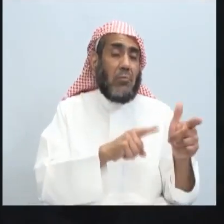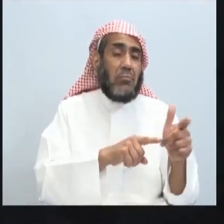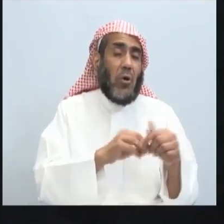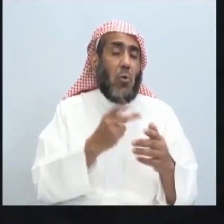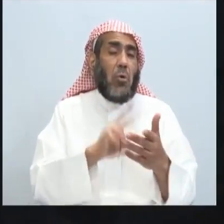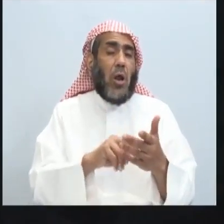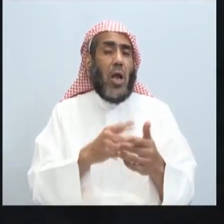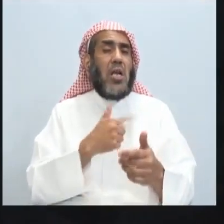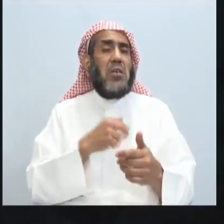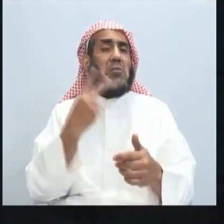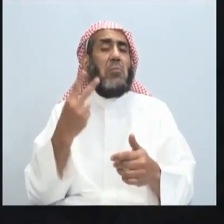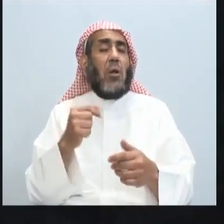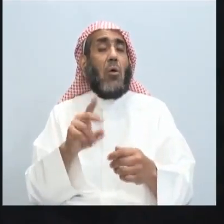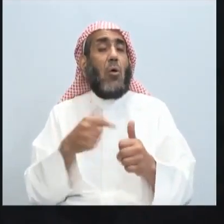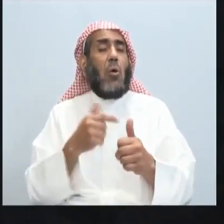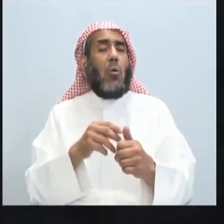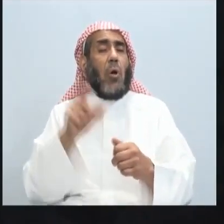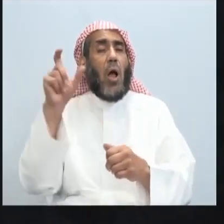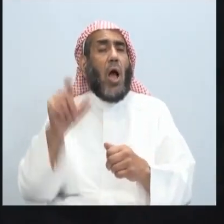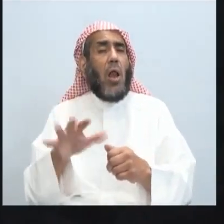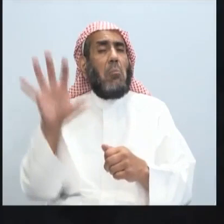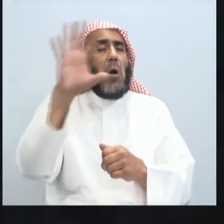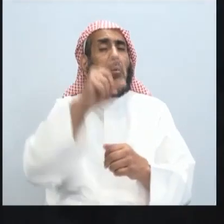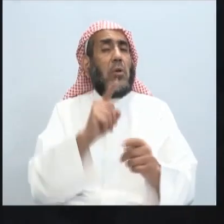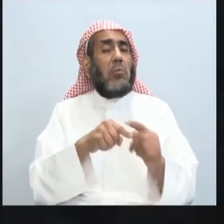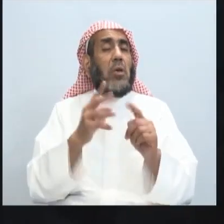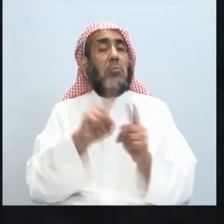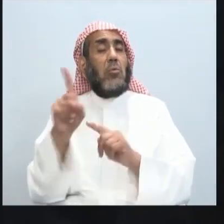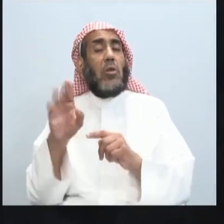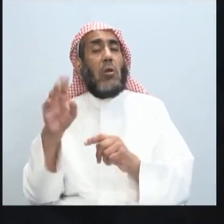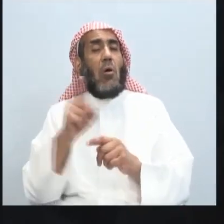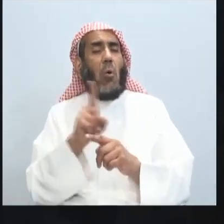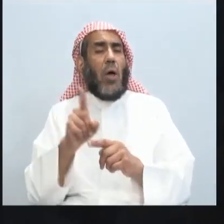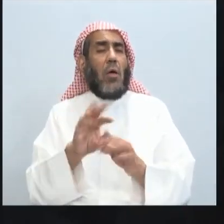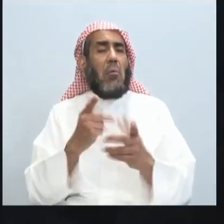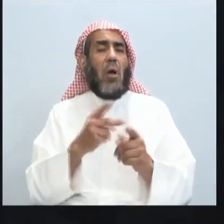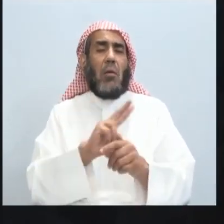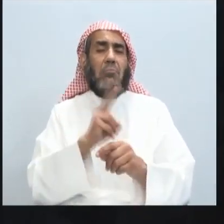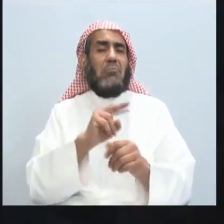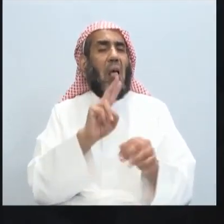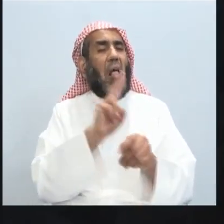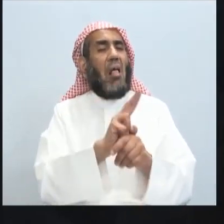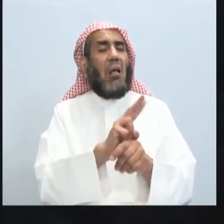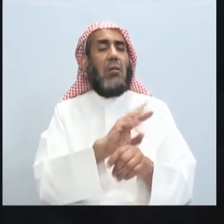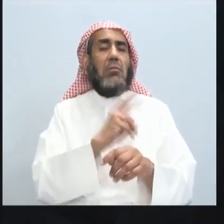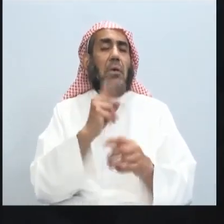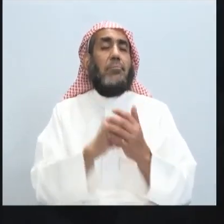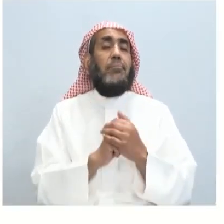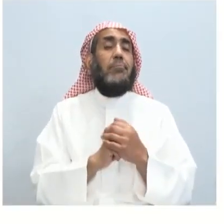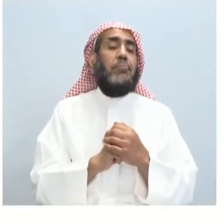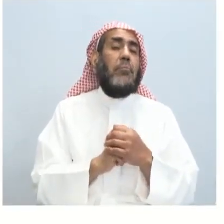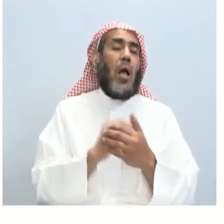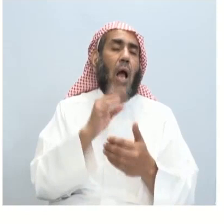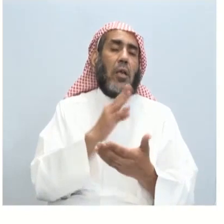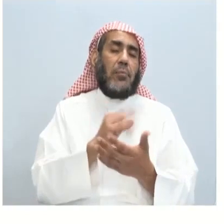ان هناك اسمان وان او ان هناك عالم غربي نسب اسما وذكر جابر وهذا ايضا كله كلام عار عن عن